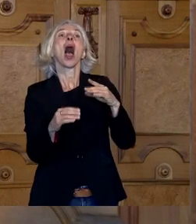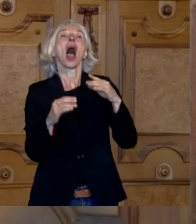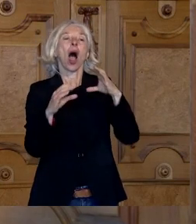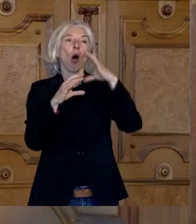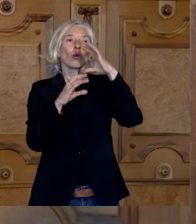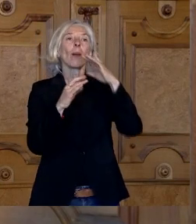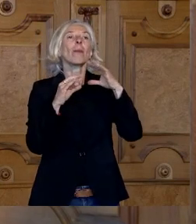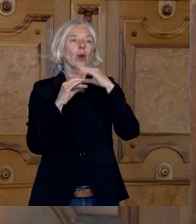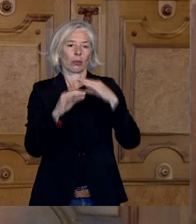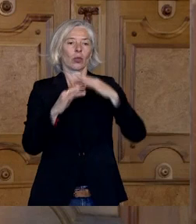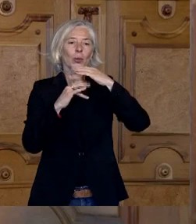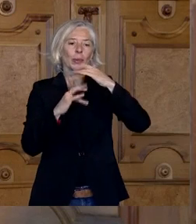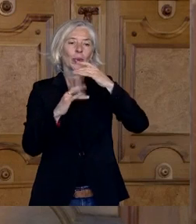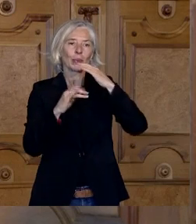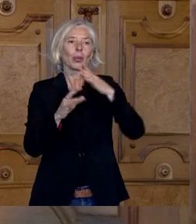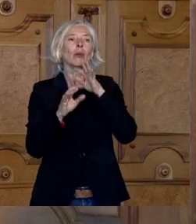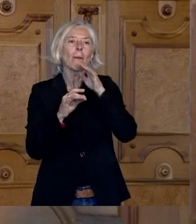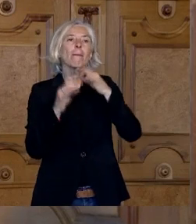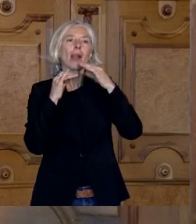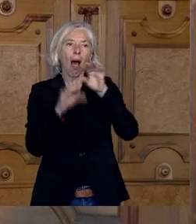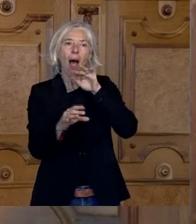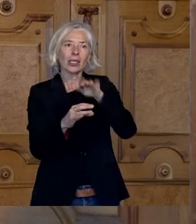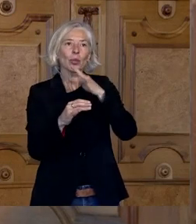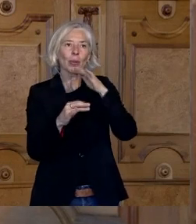wird derzeit auch noch nicht stattfinden können.